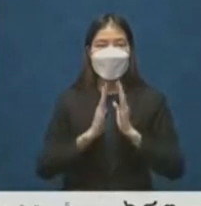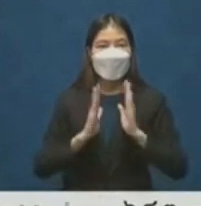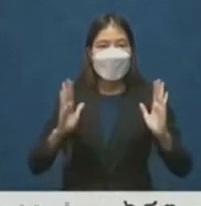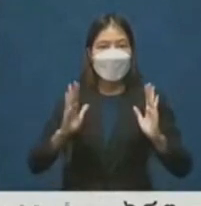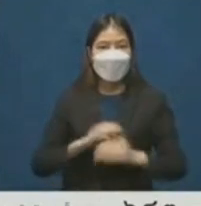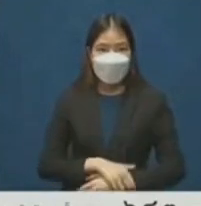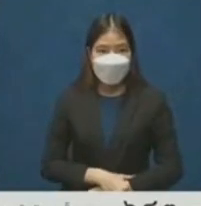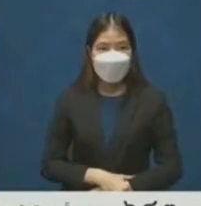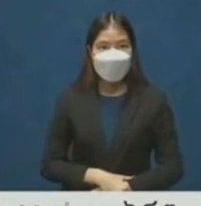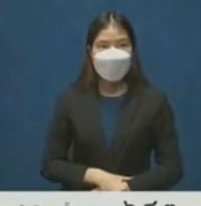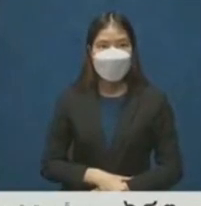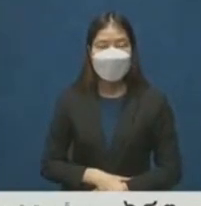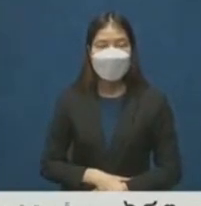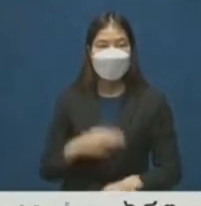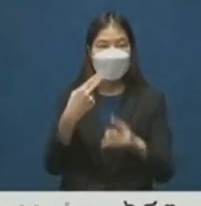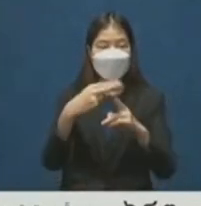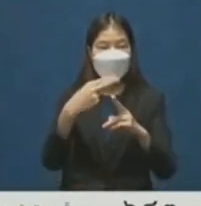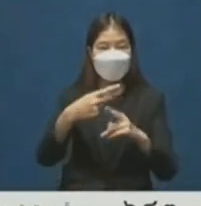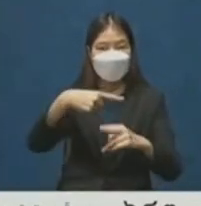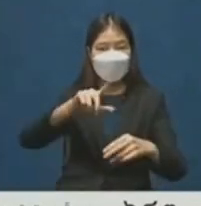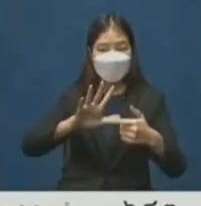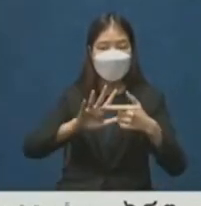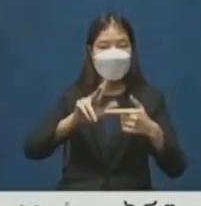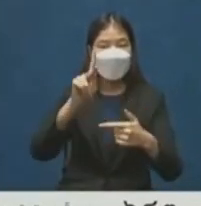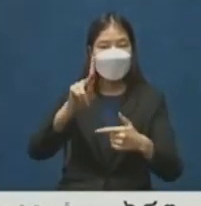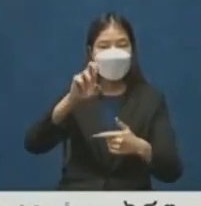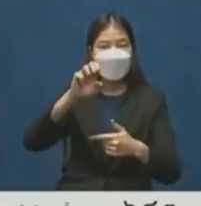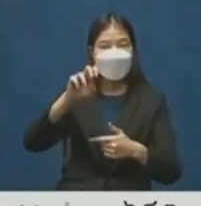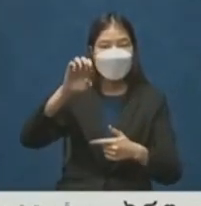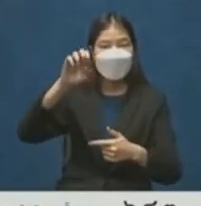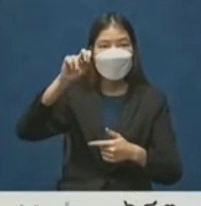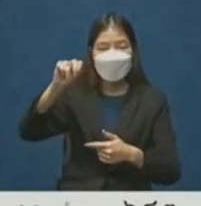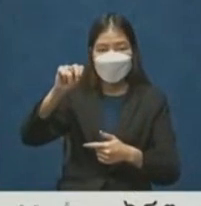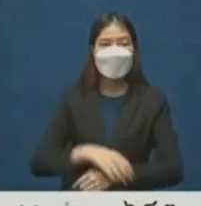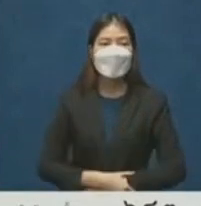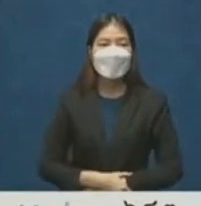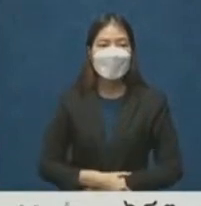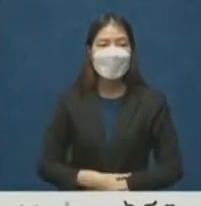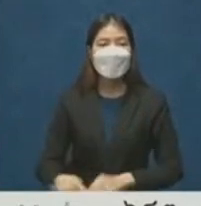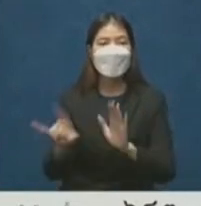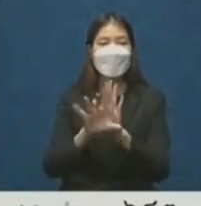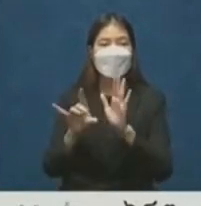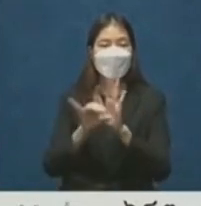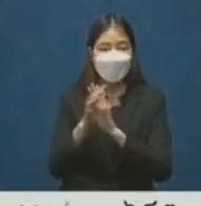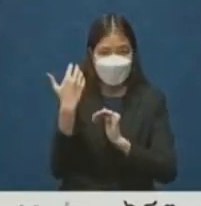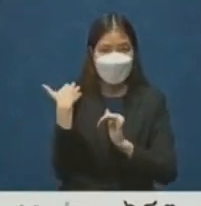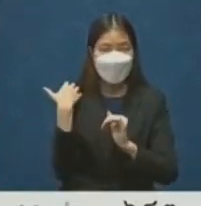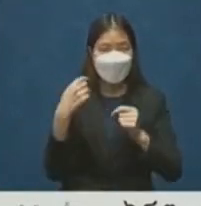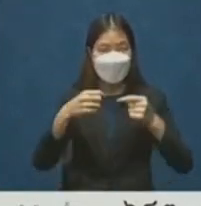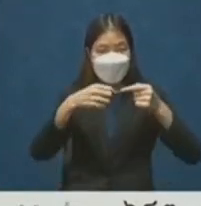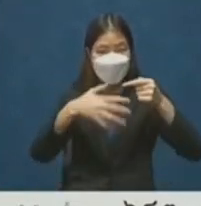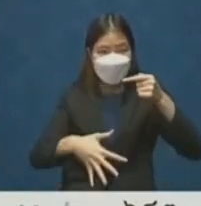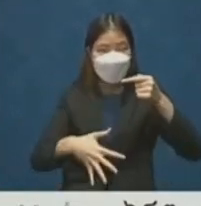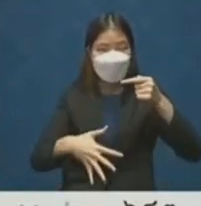ครับขอบคุณนะครับท่านต่อไปคุณปาคินสมมิตรธนคุณหลังจากนั้นก็จะเป็นน่าจะเป็นคนสุดท้ายส